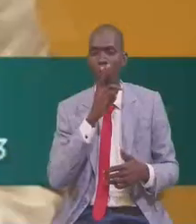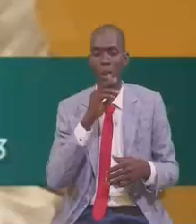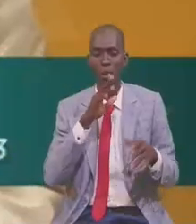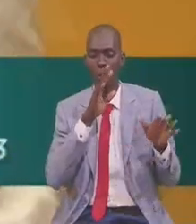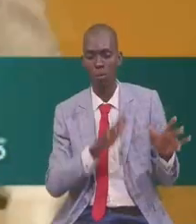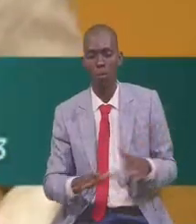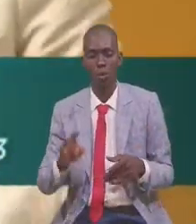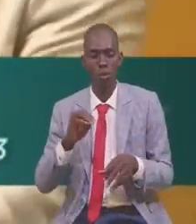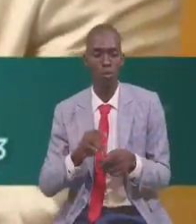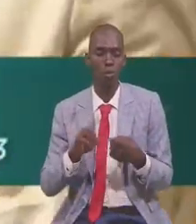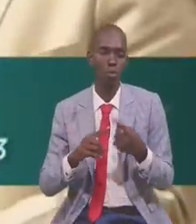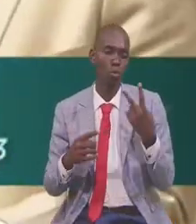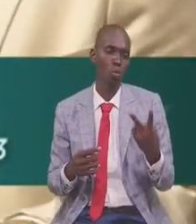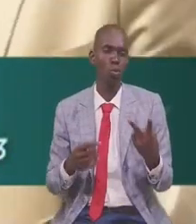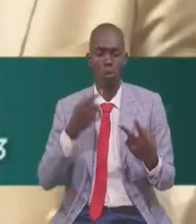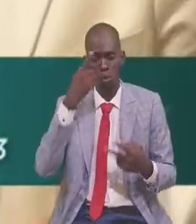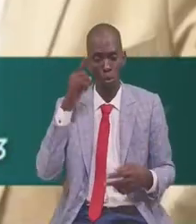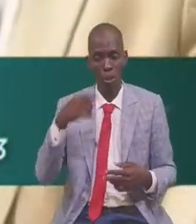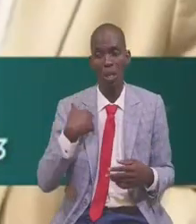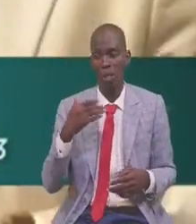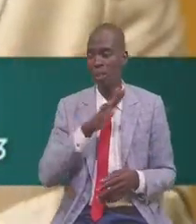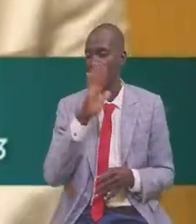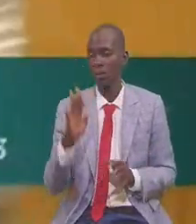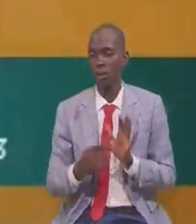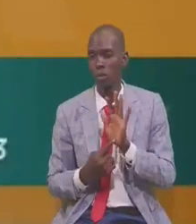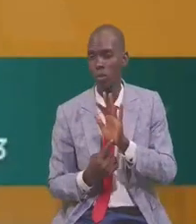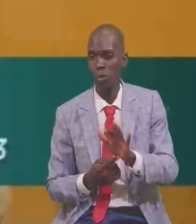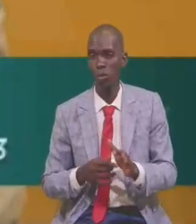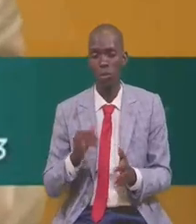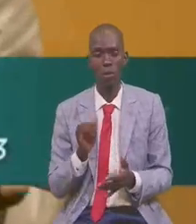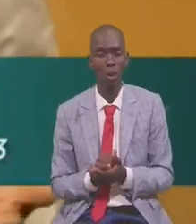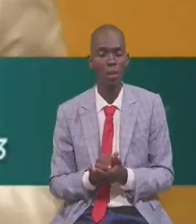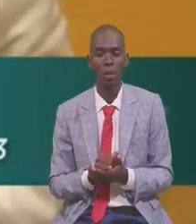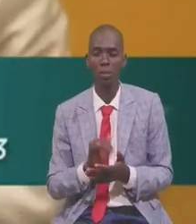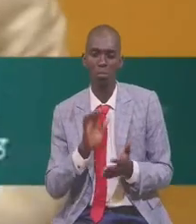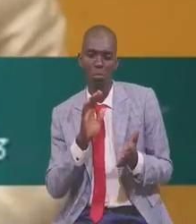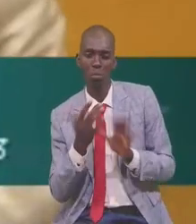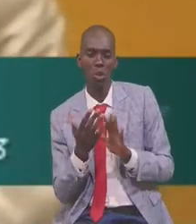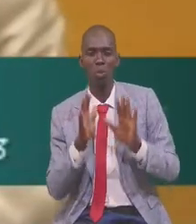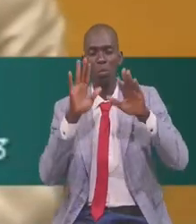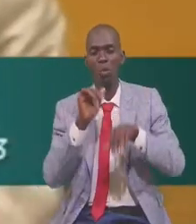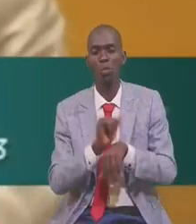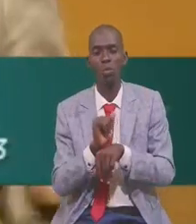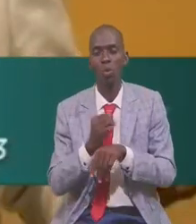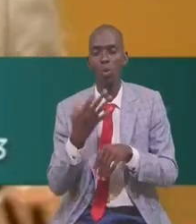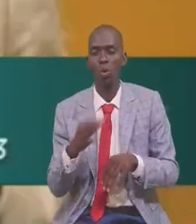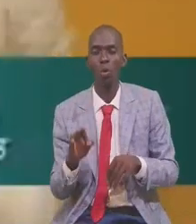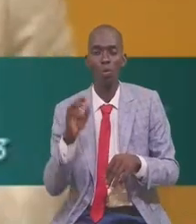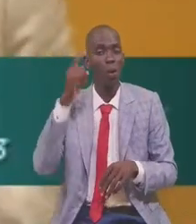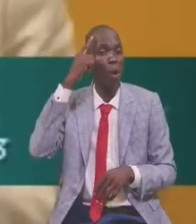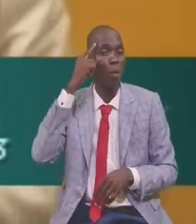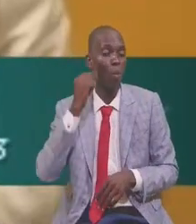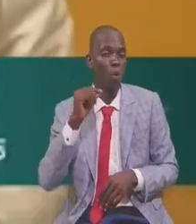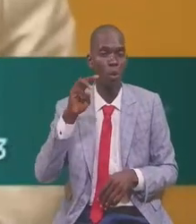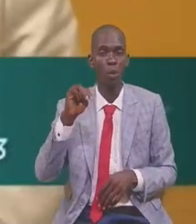un fleuve pour que quelqu'un traverse. Il n'a jamais même montré un miracle similaire de Moïse.